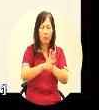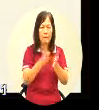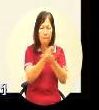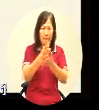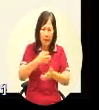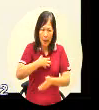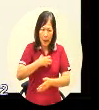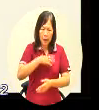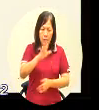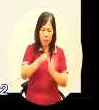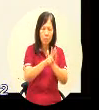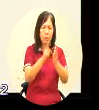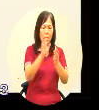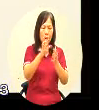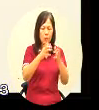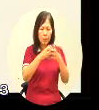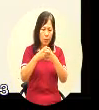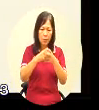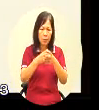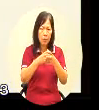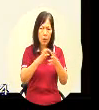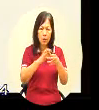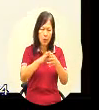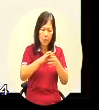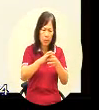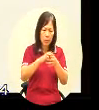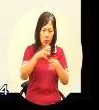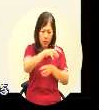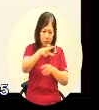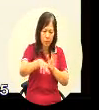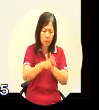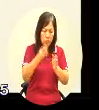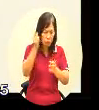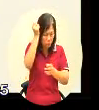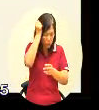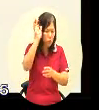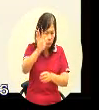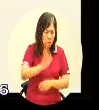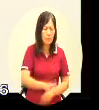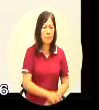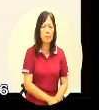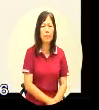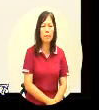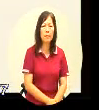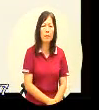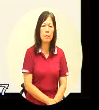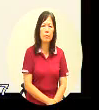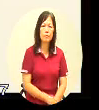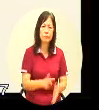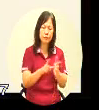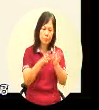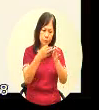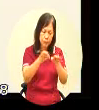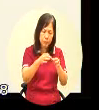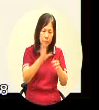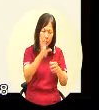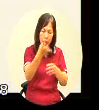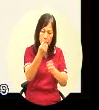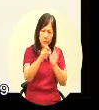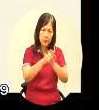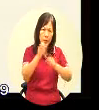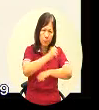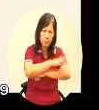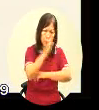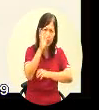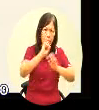市府团队相关的局处应该都一定有非常深刻的印象。那最近有几则新闻哦，我们看